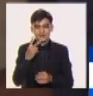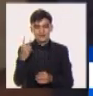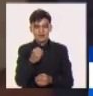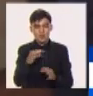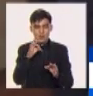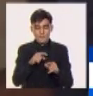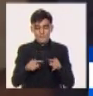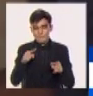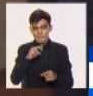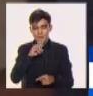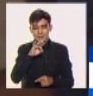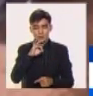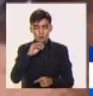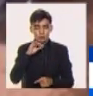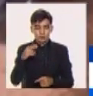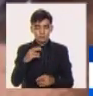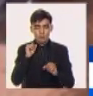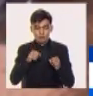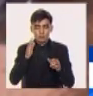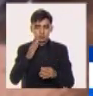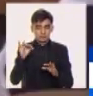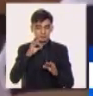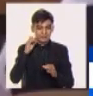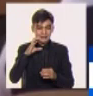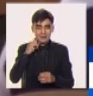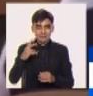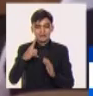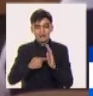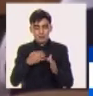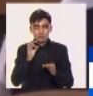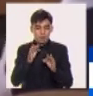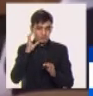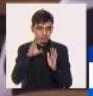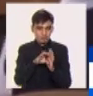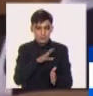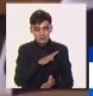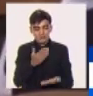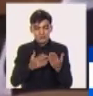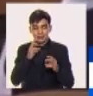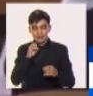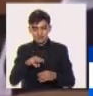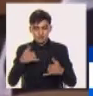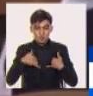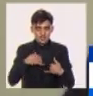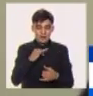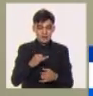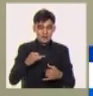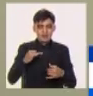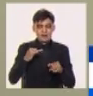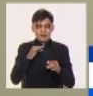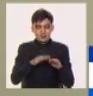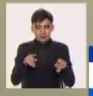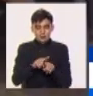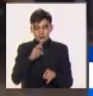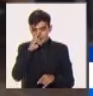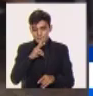инкубационного периода можно будет судить, насколько хорошо соблюдали санитарные нормы педагоги и малыши. А это важно, ведь менее чем через